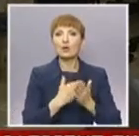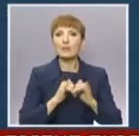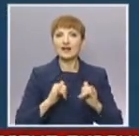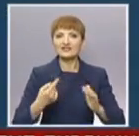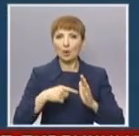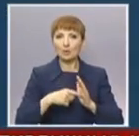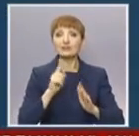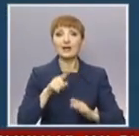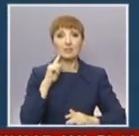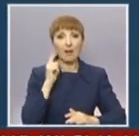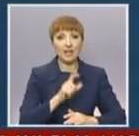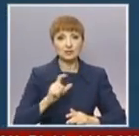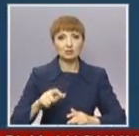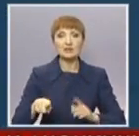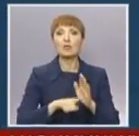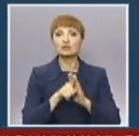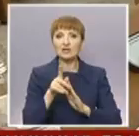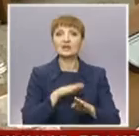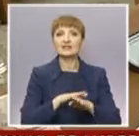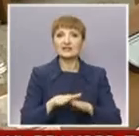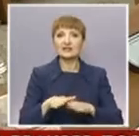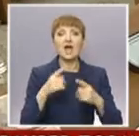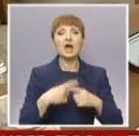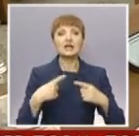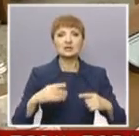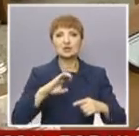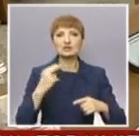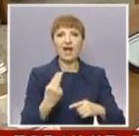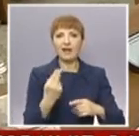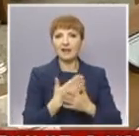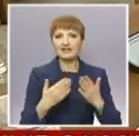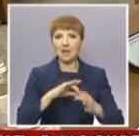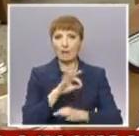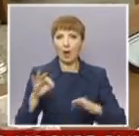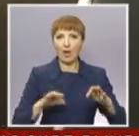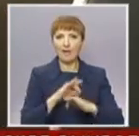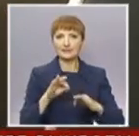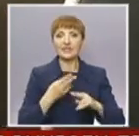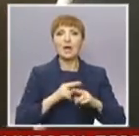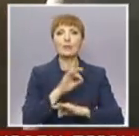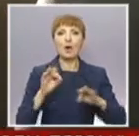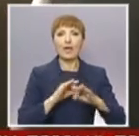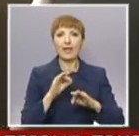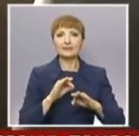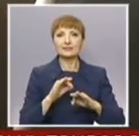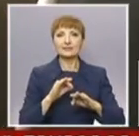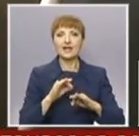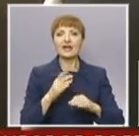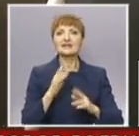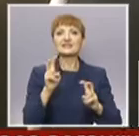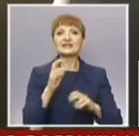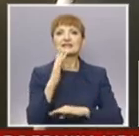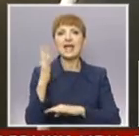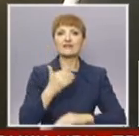развития проявила молодежь. Она уже начала реализовывать различные социальные проекты. Такой проект, как Charity Wish 3 – «Дерево